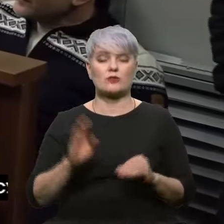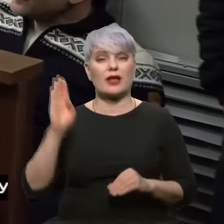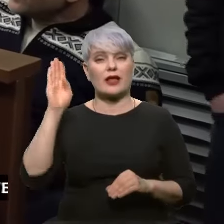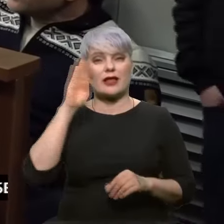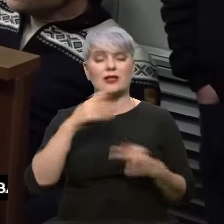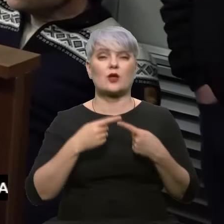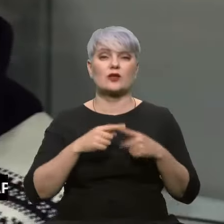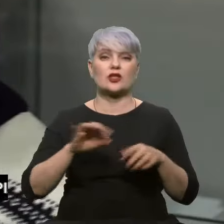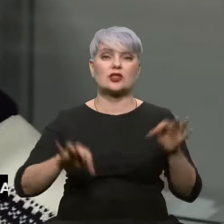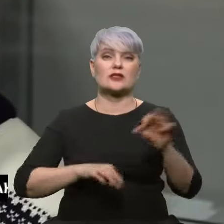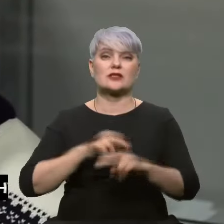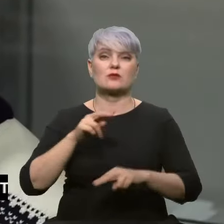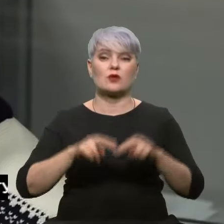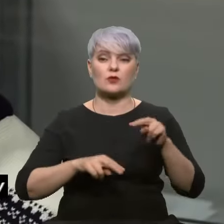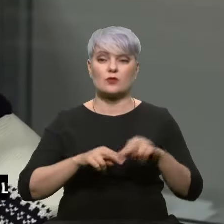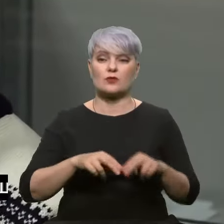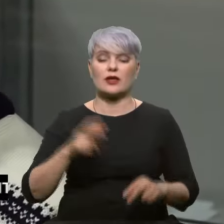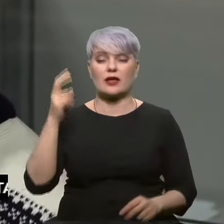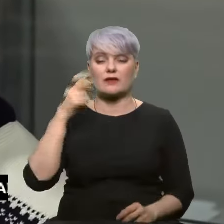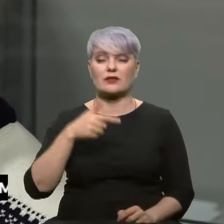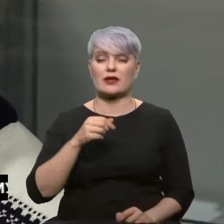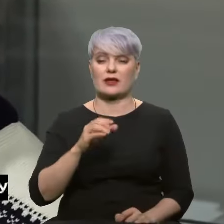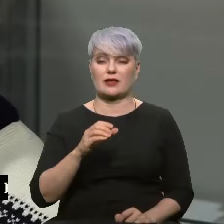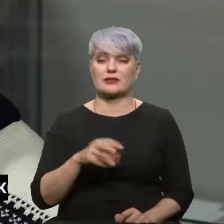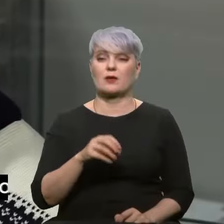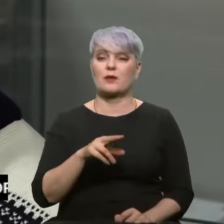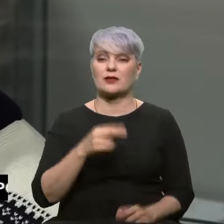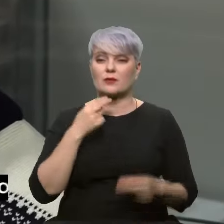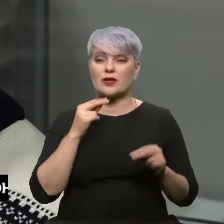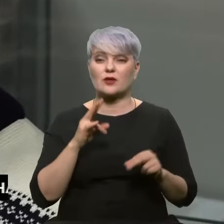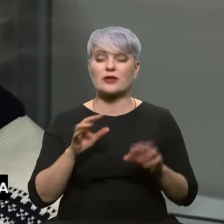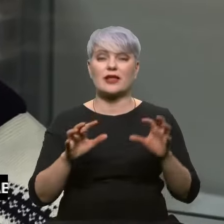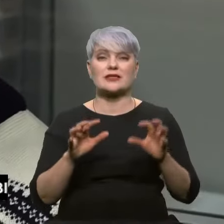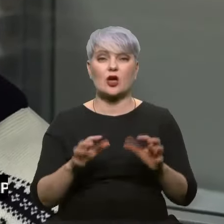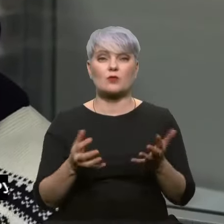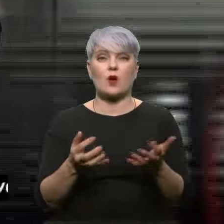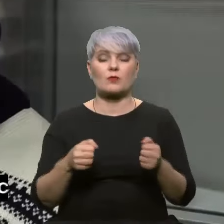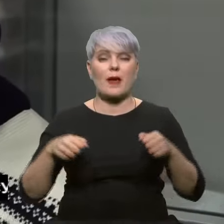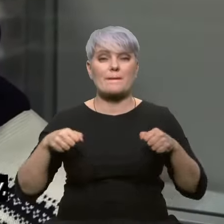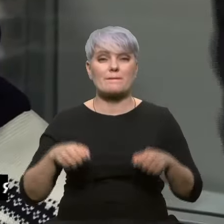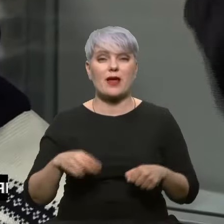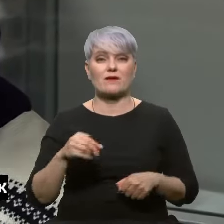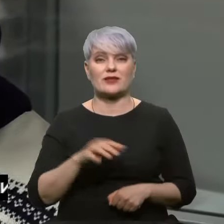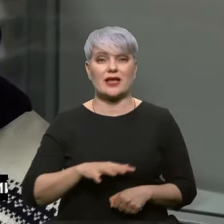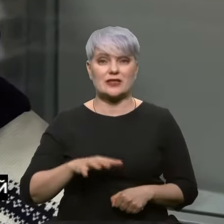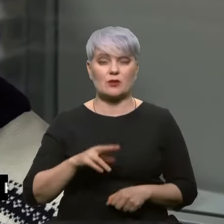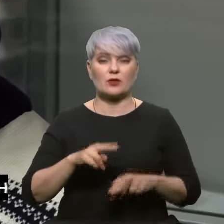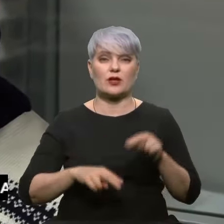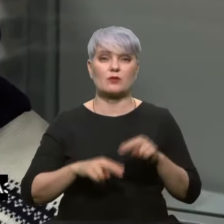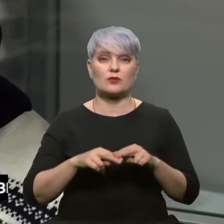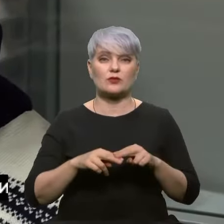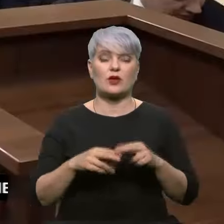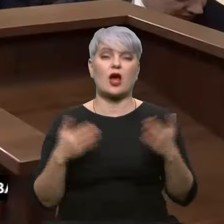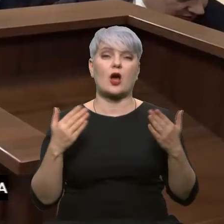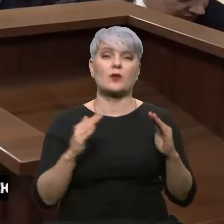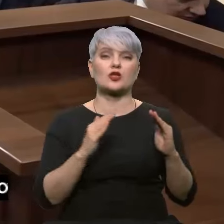ГЕС. Ігорю Мазепі інкримінують незаконне отримання прав на землю для будівництва котеджного містечка